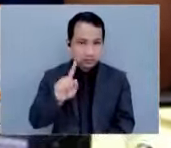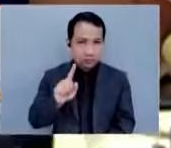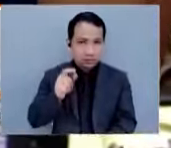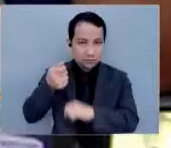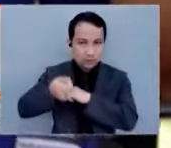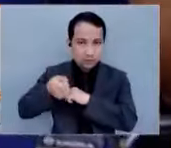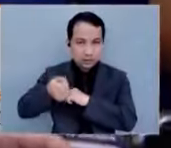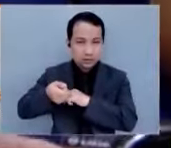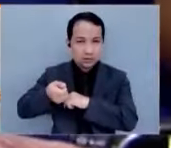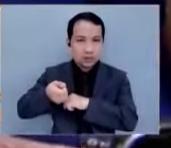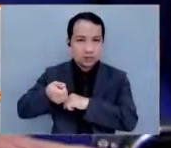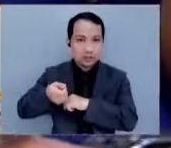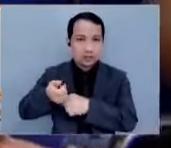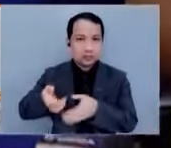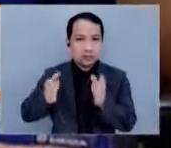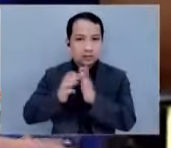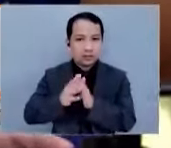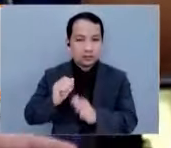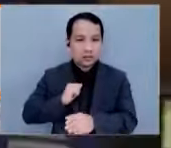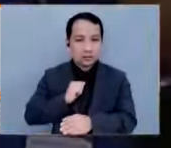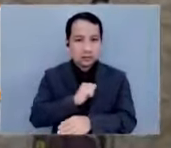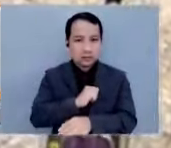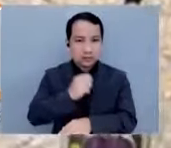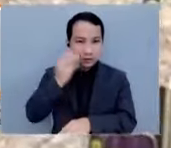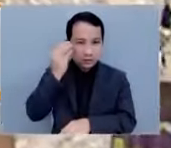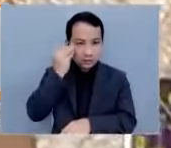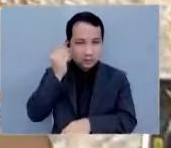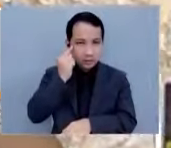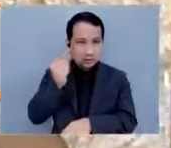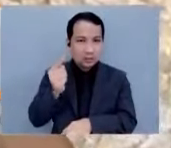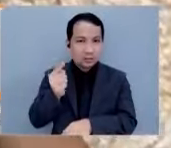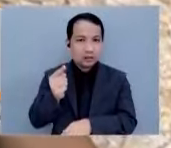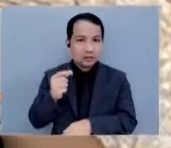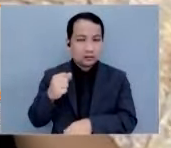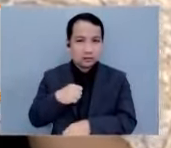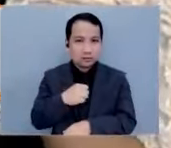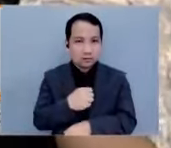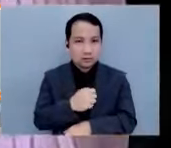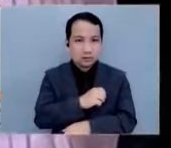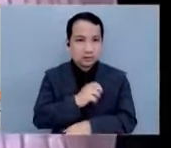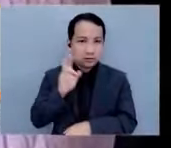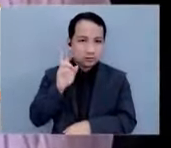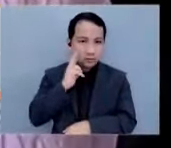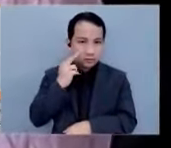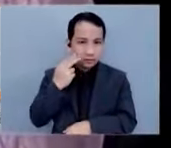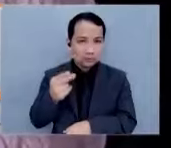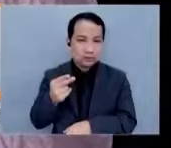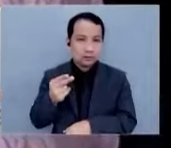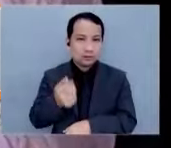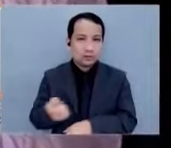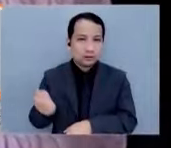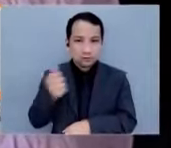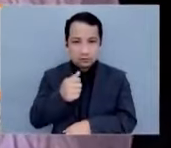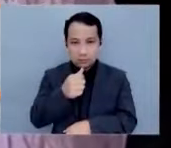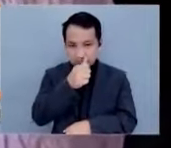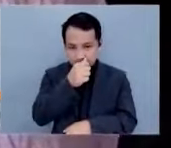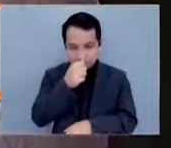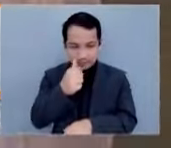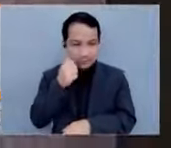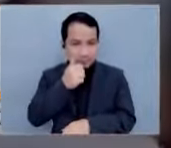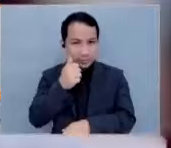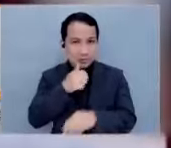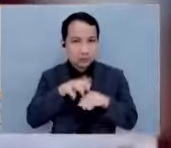ang hihilingin ni Senate President Mig Zubiri kay Senator Risa Hontiveros na chairman ng Senate Committee on Women and